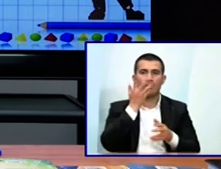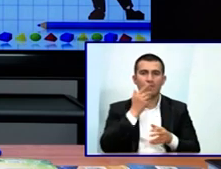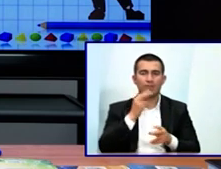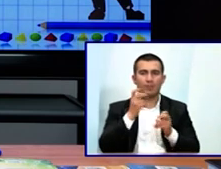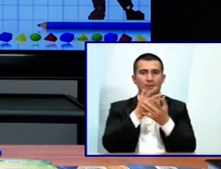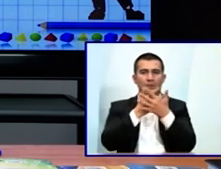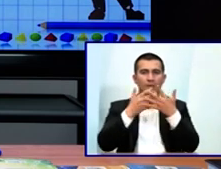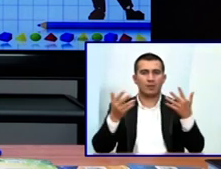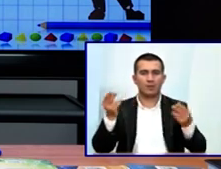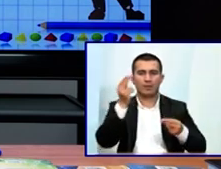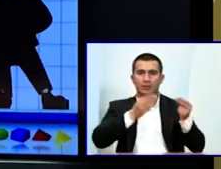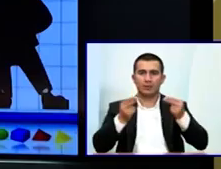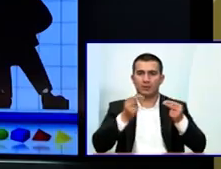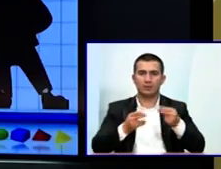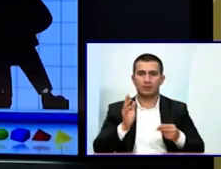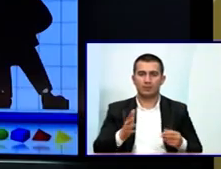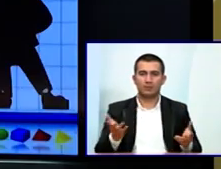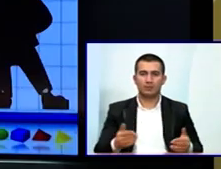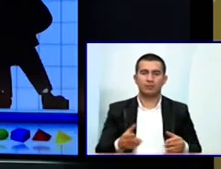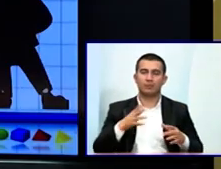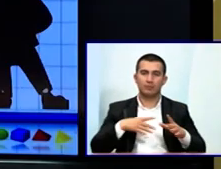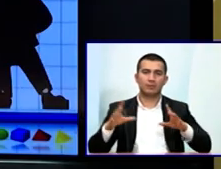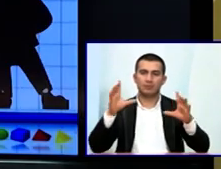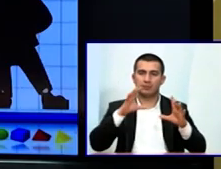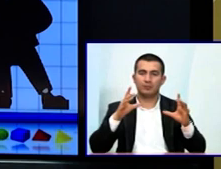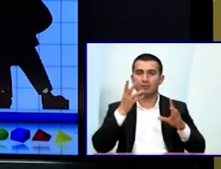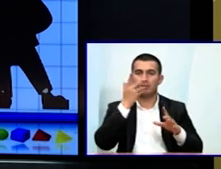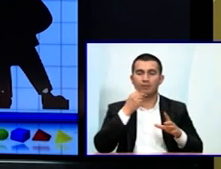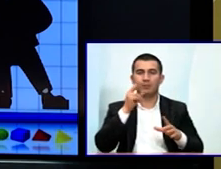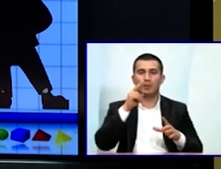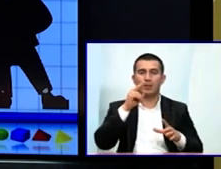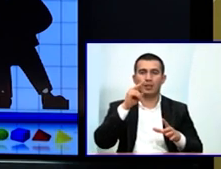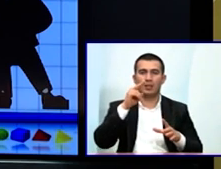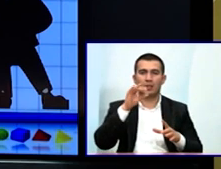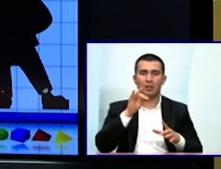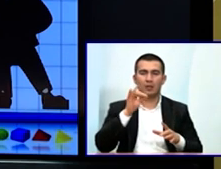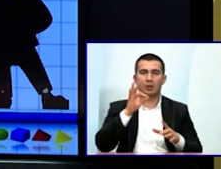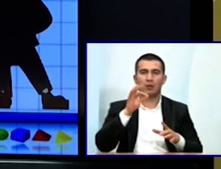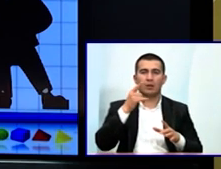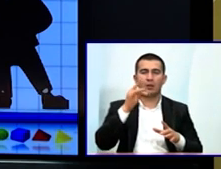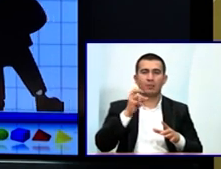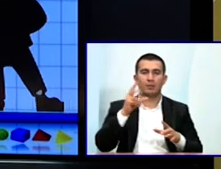bilan bo'yaymiz va natijada doiraviy diagrammamiz tayyor bo'ladi.